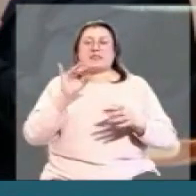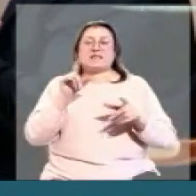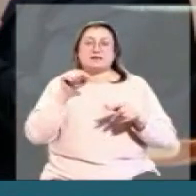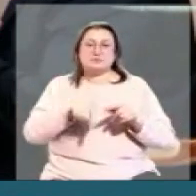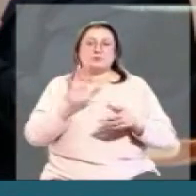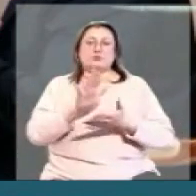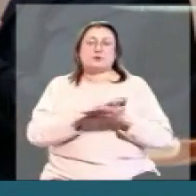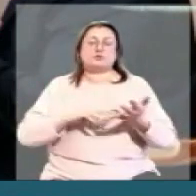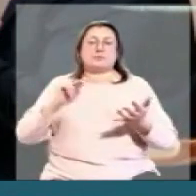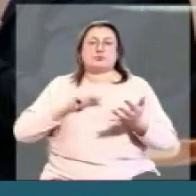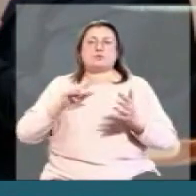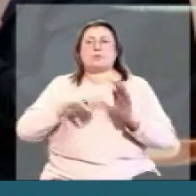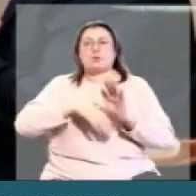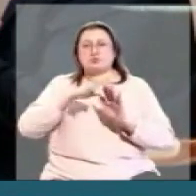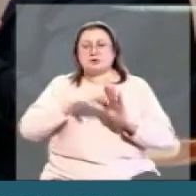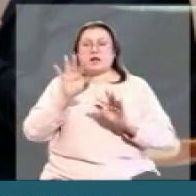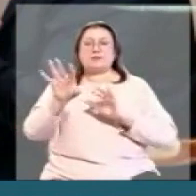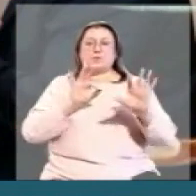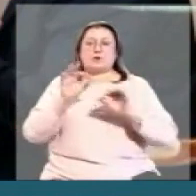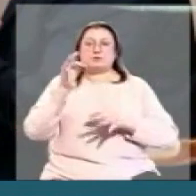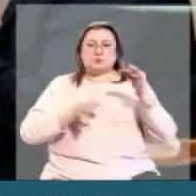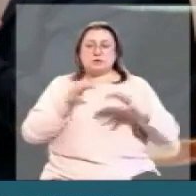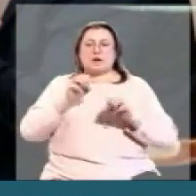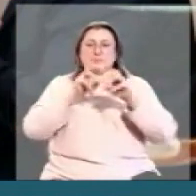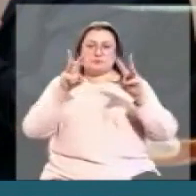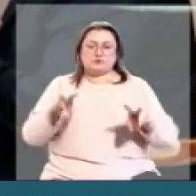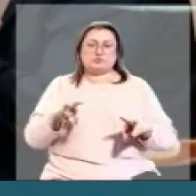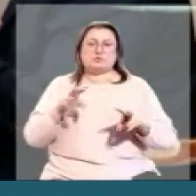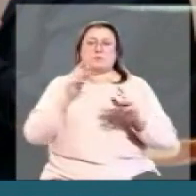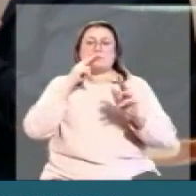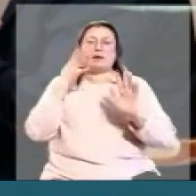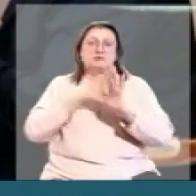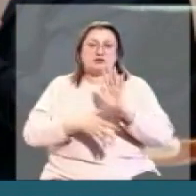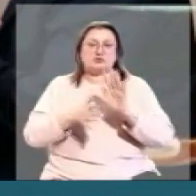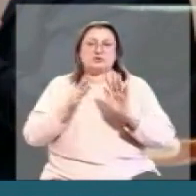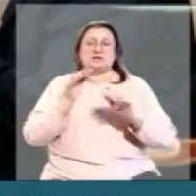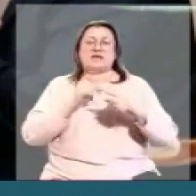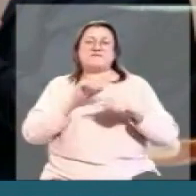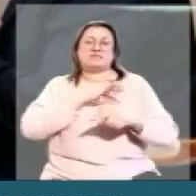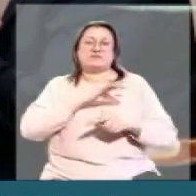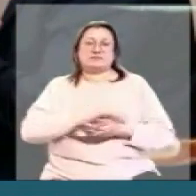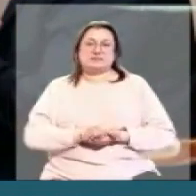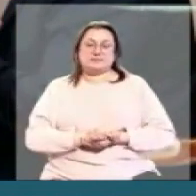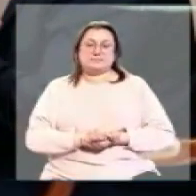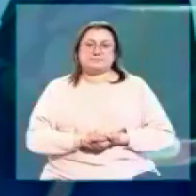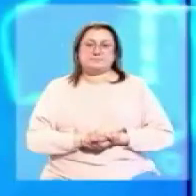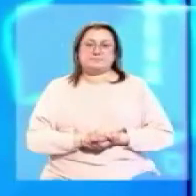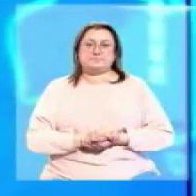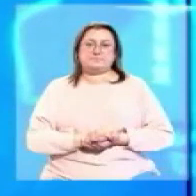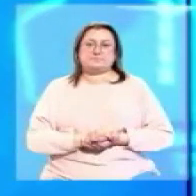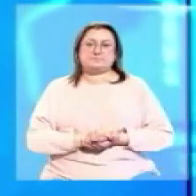будет продолжена работа по совершенствованию отбора судей, обеспечению его прозрачности и эффективности.